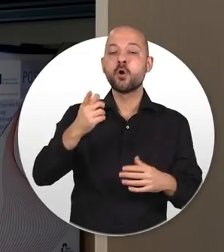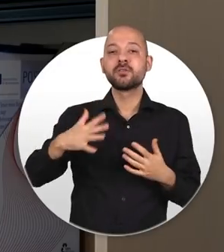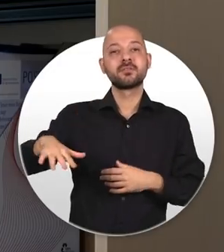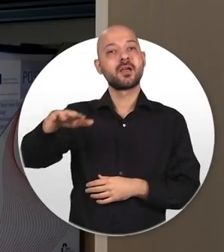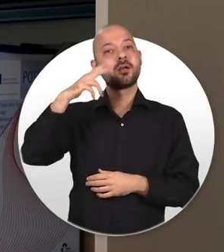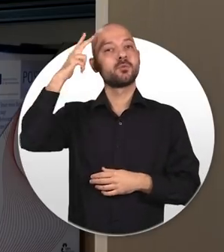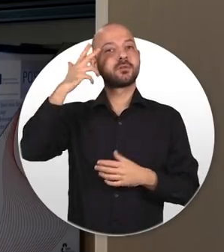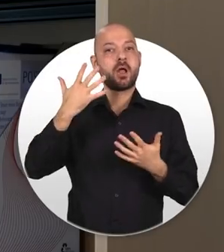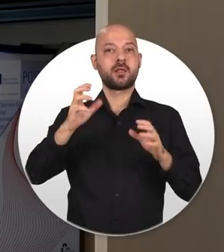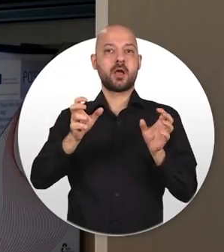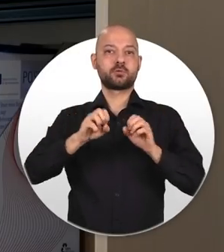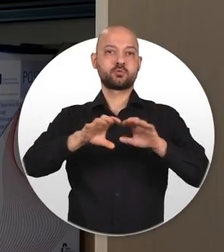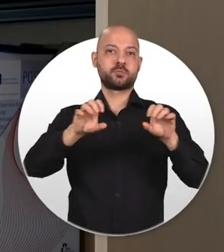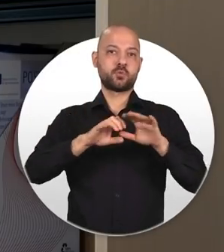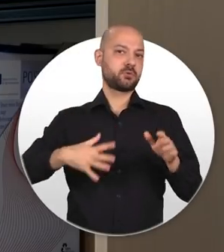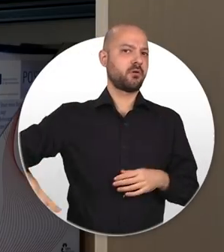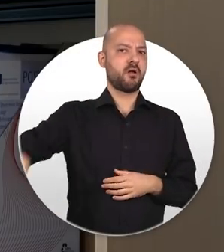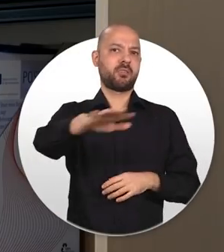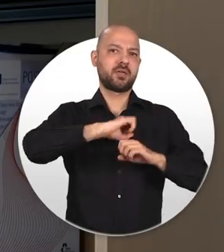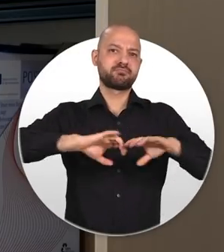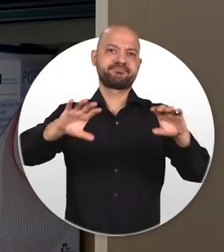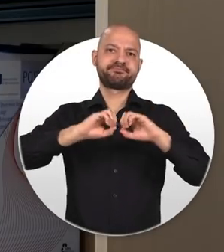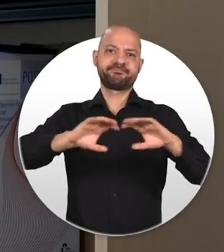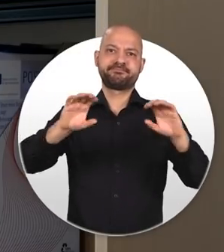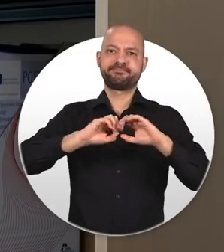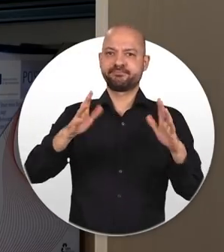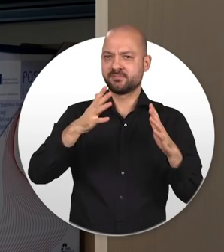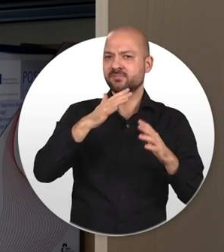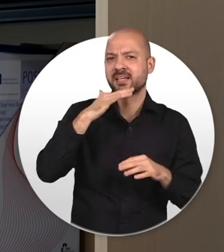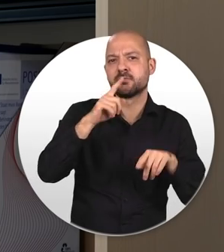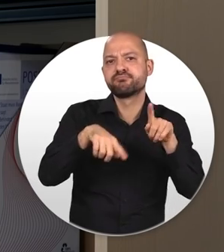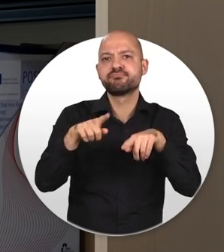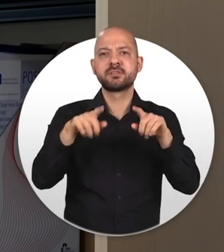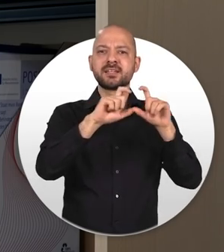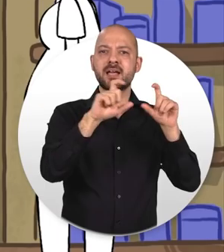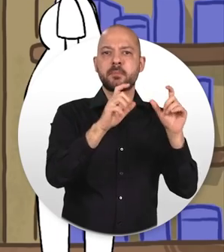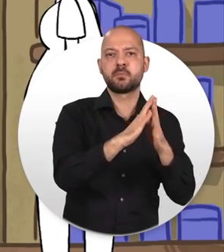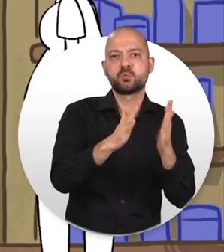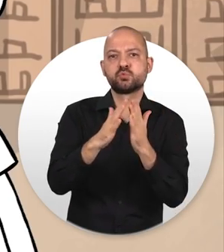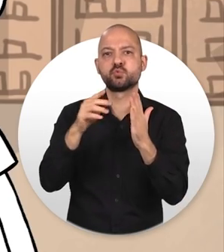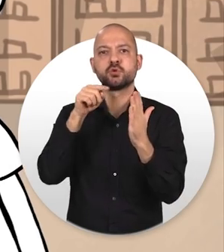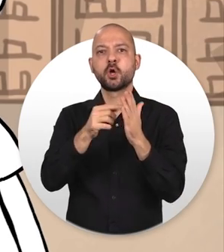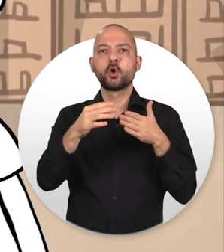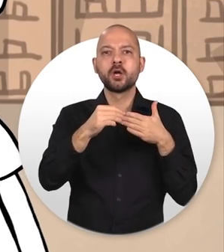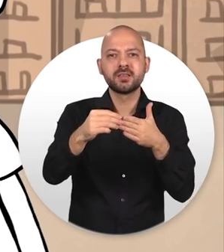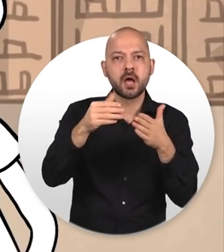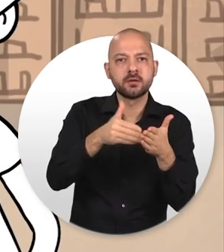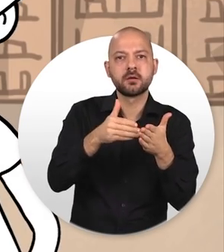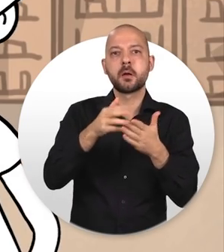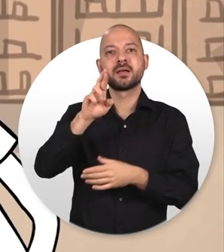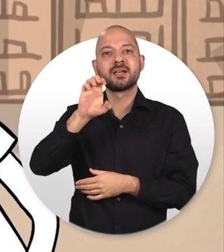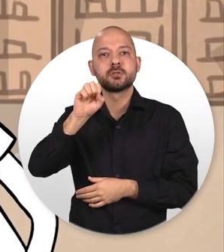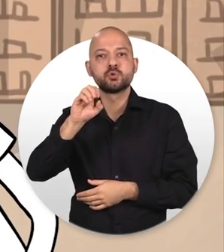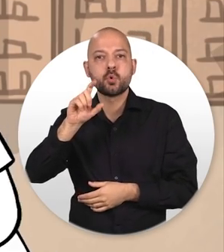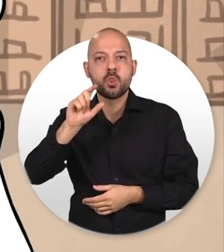spezifisch thematische Broschüren wie der Guide Handicap an der Resolux, haben wir noch schon ein paar kleine Filme produziert wie den Go for Inclusion